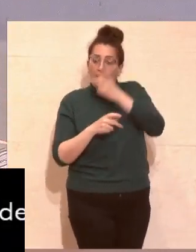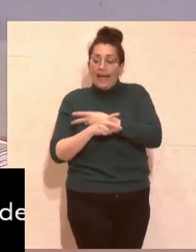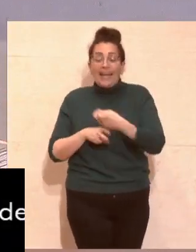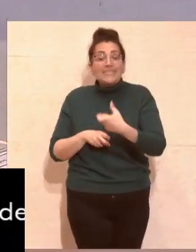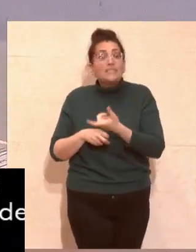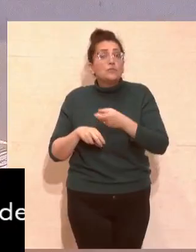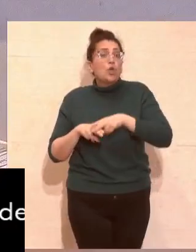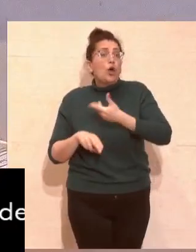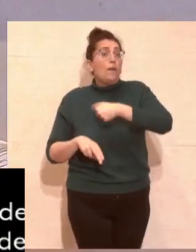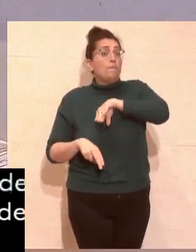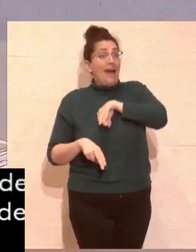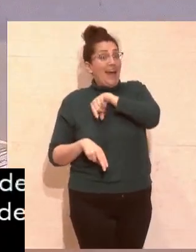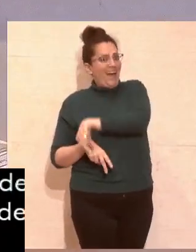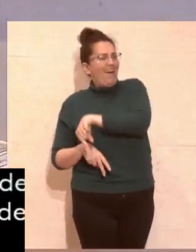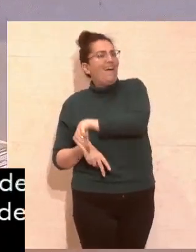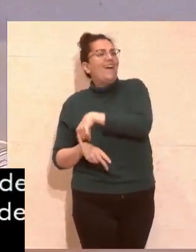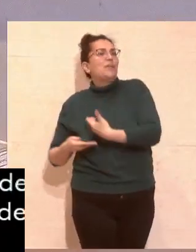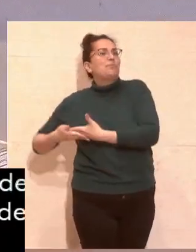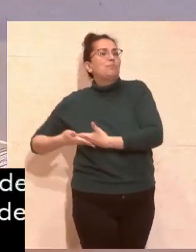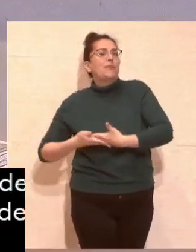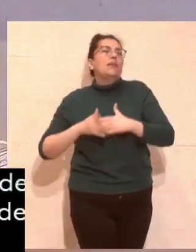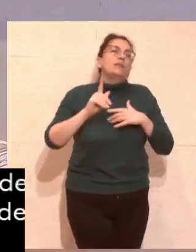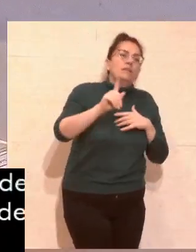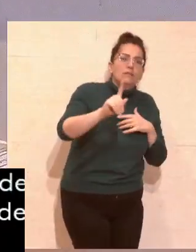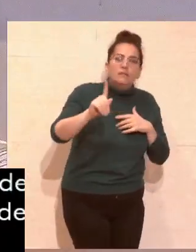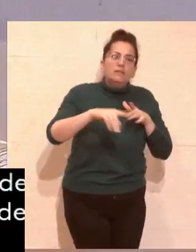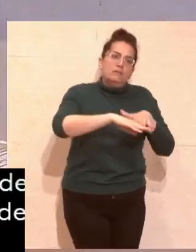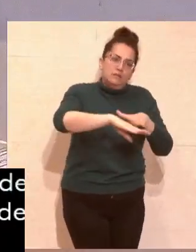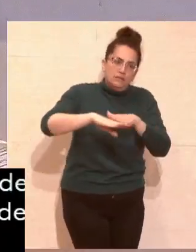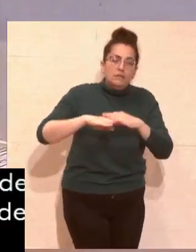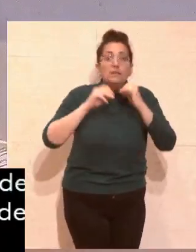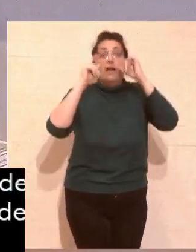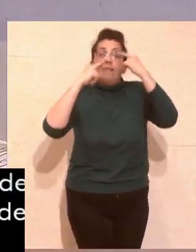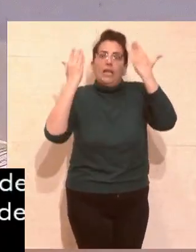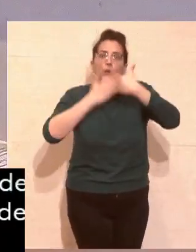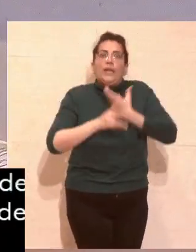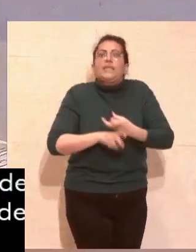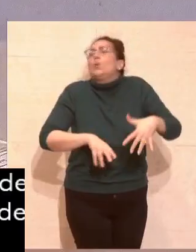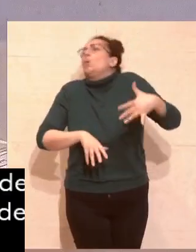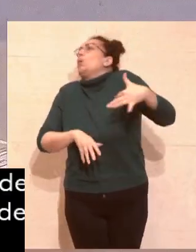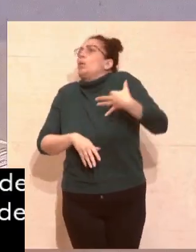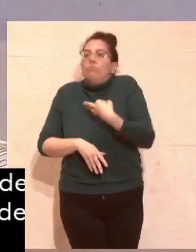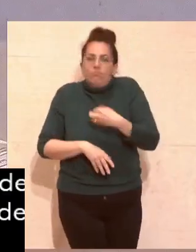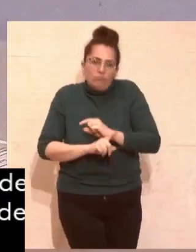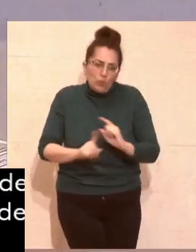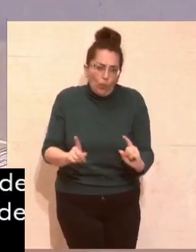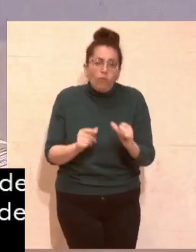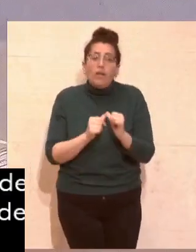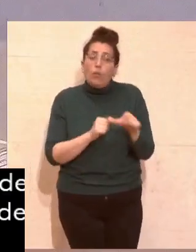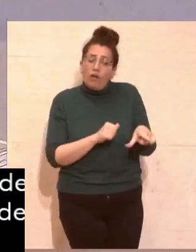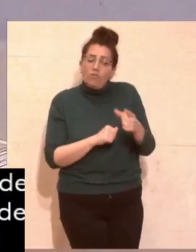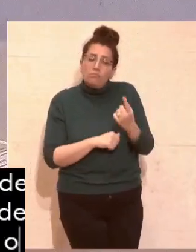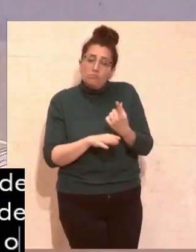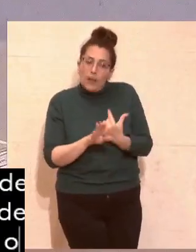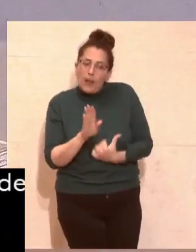Donc, on s'entend qu'il ne faut comme pas diaboliser encore une fois les éveils nocturnes, mais c'est qu'on souhaite accompagner le plus possible notre enfant vers